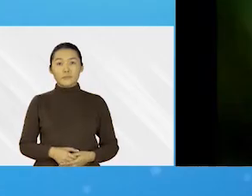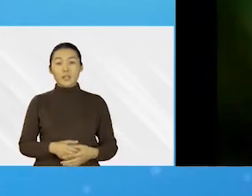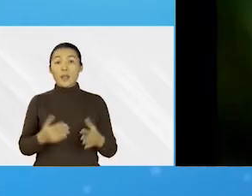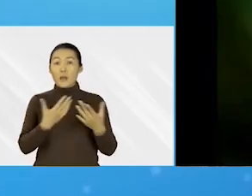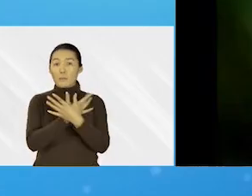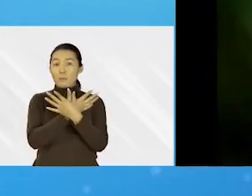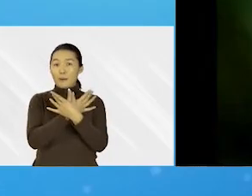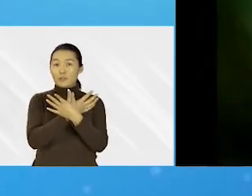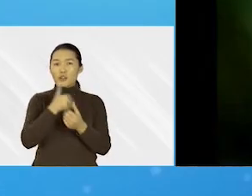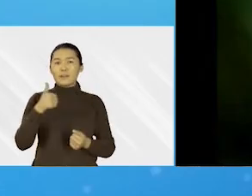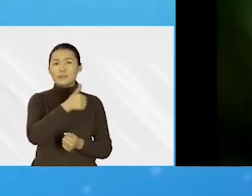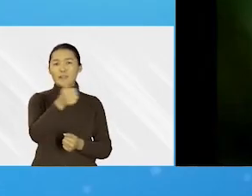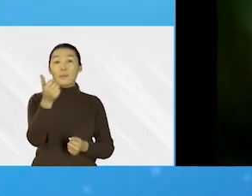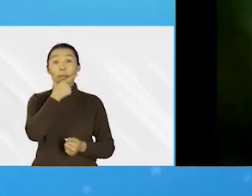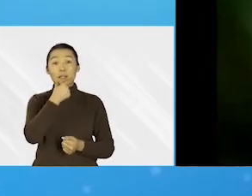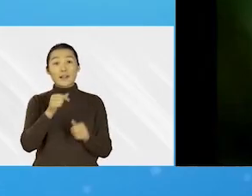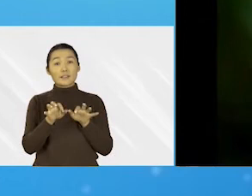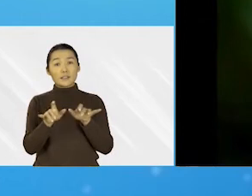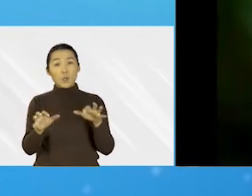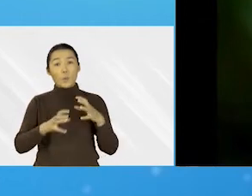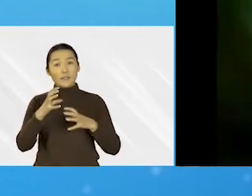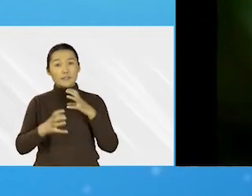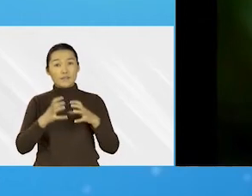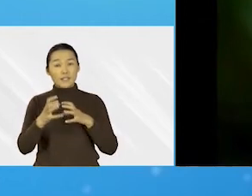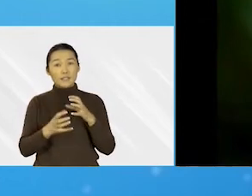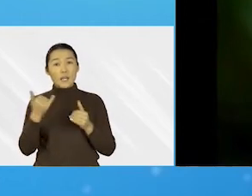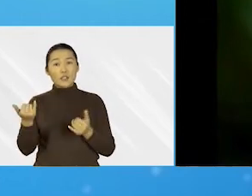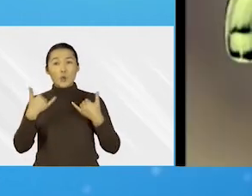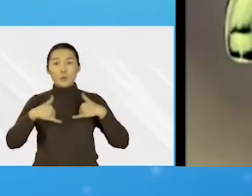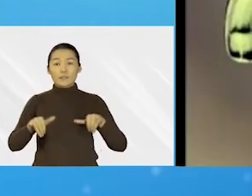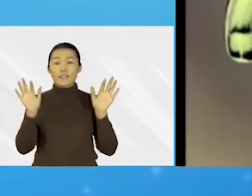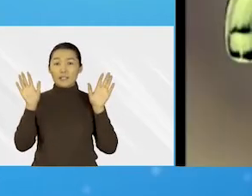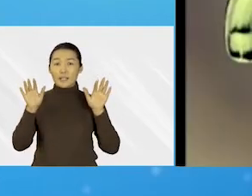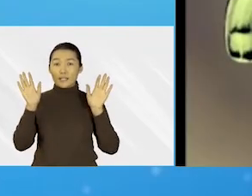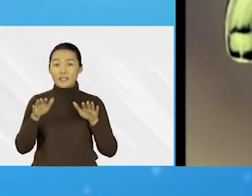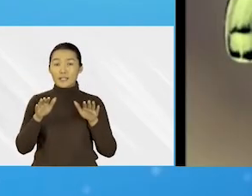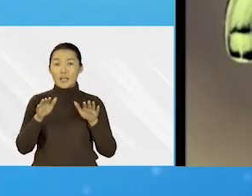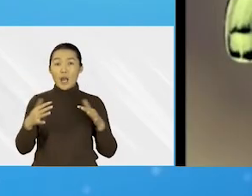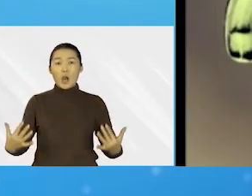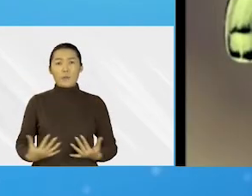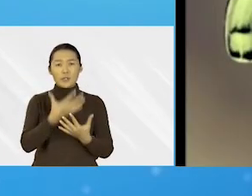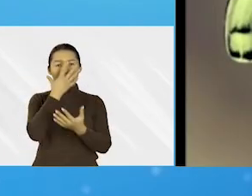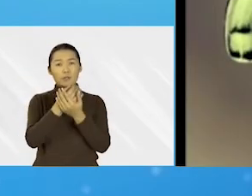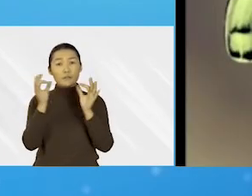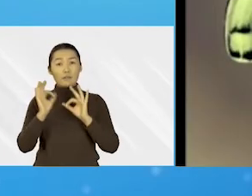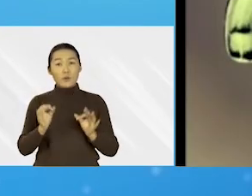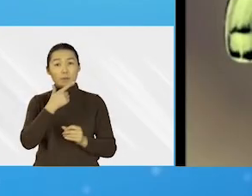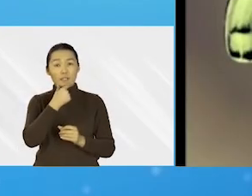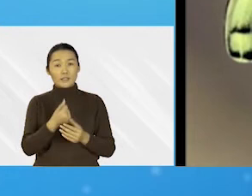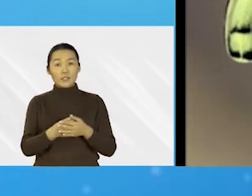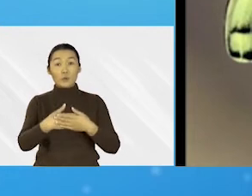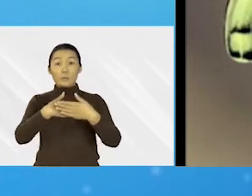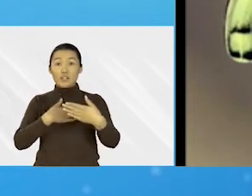Бабочка, пожалуй, самое прекрасное насекомое на свете. Ее удивительные крылья поражают своей формой и красотой. Но прежде